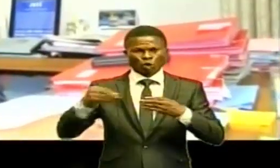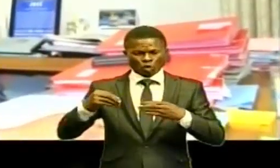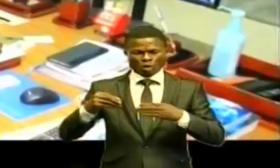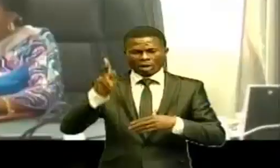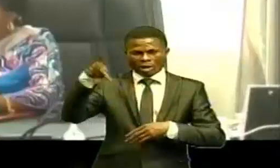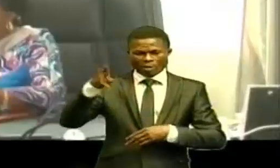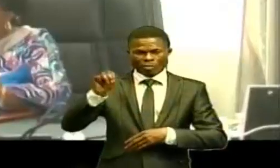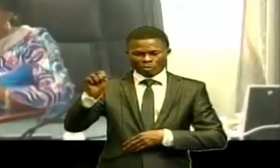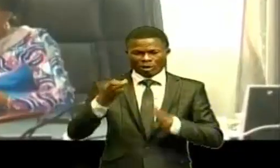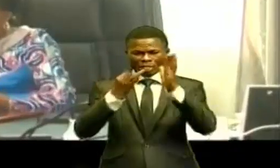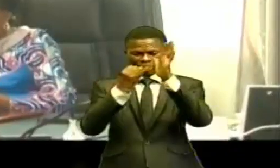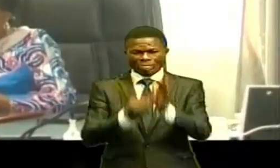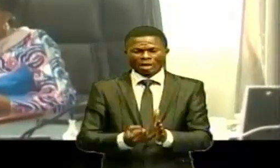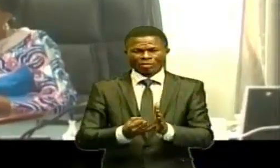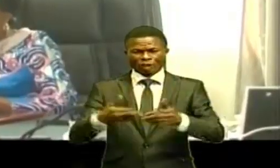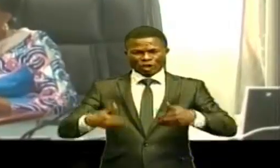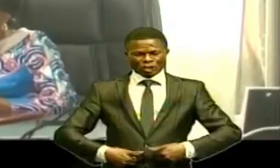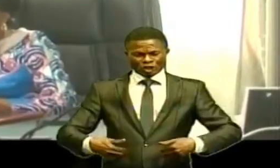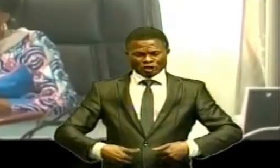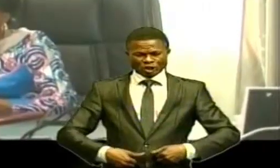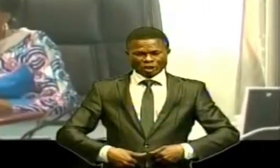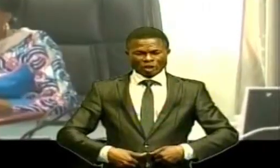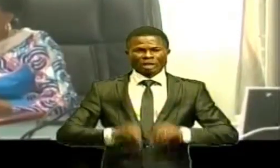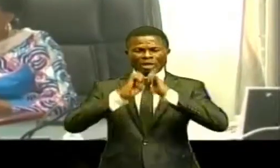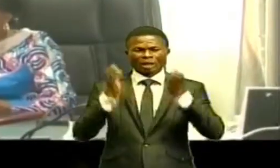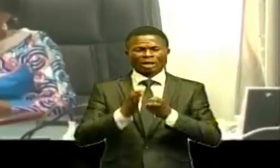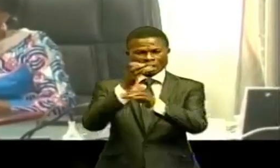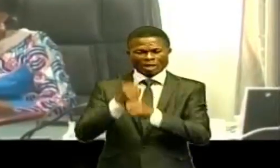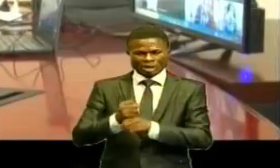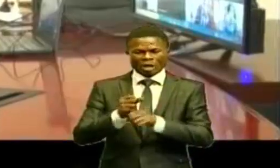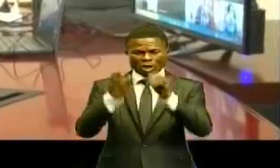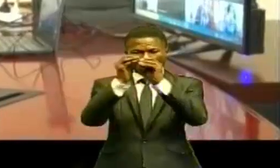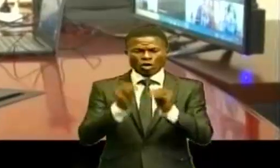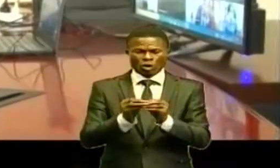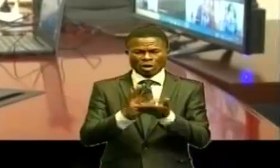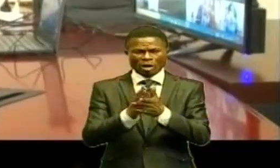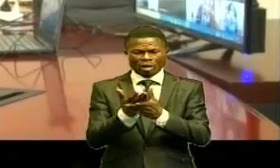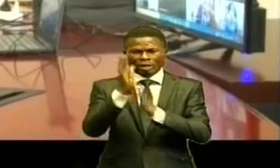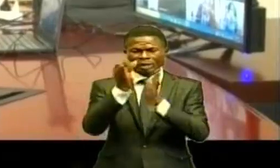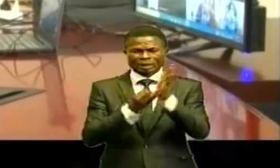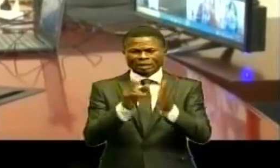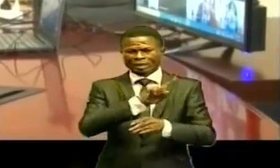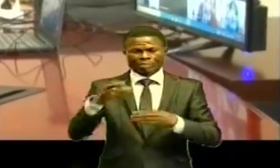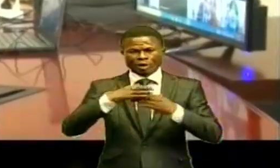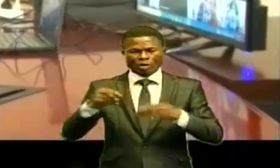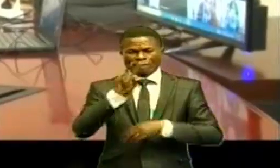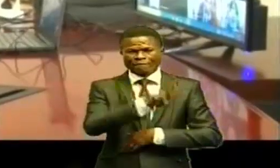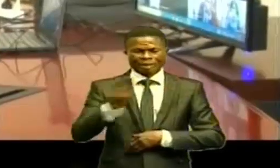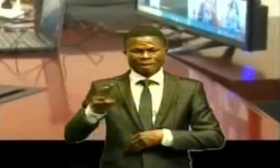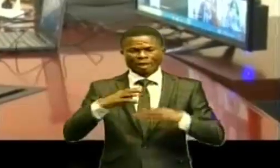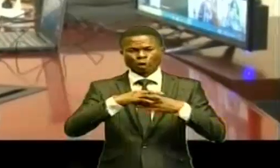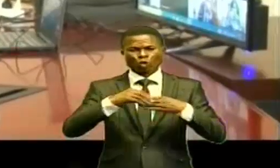à 960 jeunes entrepreneurs ayant bénéficié chacun d'un montant compris entre 17 000 $ et 22 000